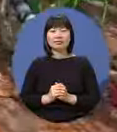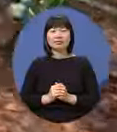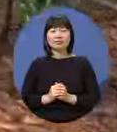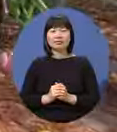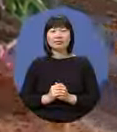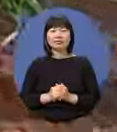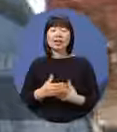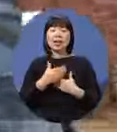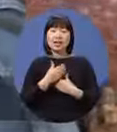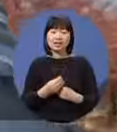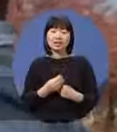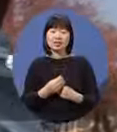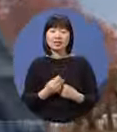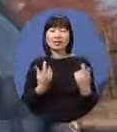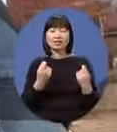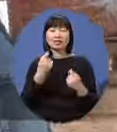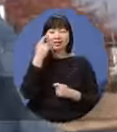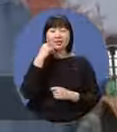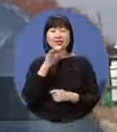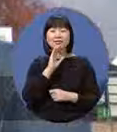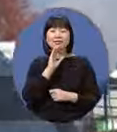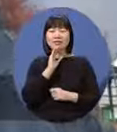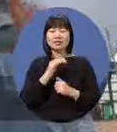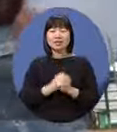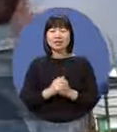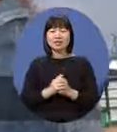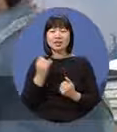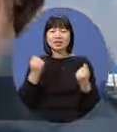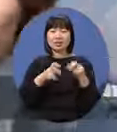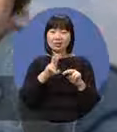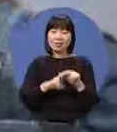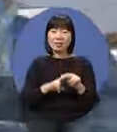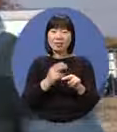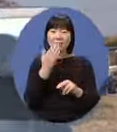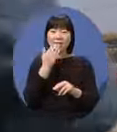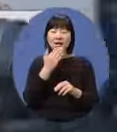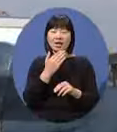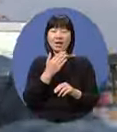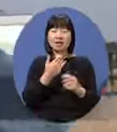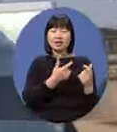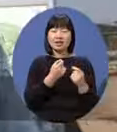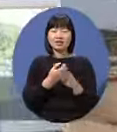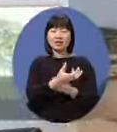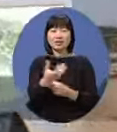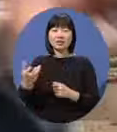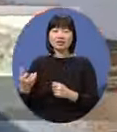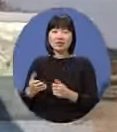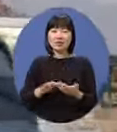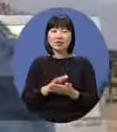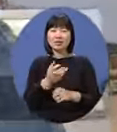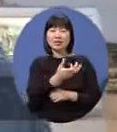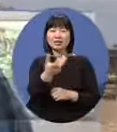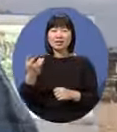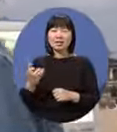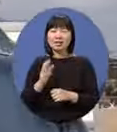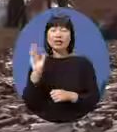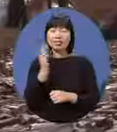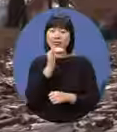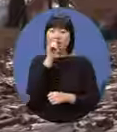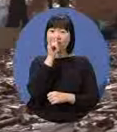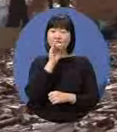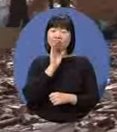비교적 안전한 편인데요기 자전거 탈 수 있게 함께 돌아다니면서 놀이터 주위로 탈 수 있게 되어 있네요.